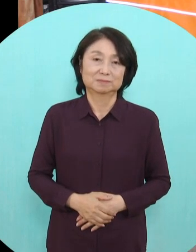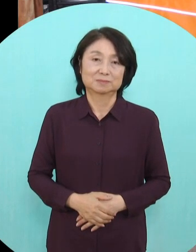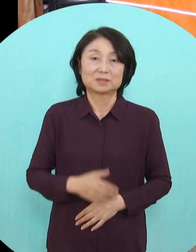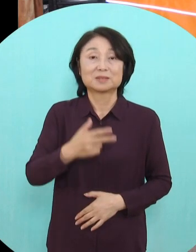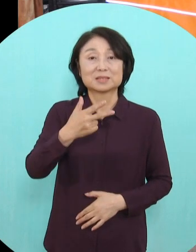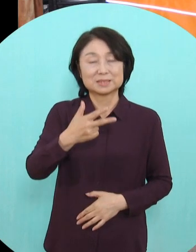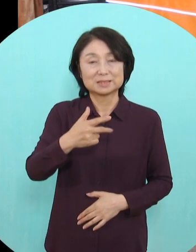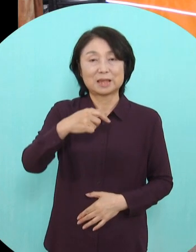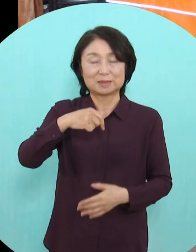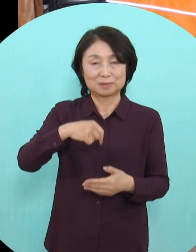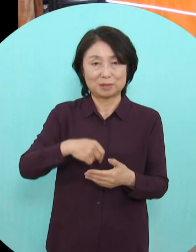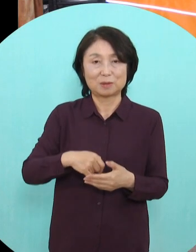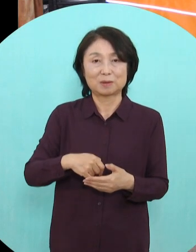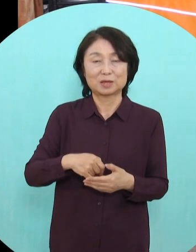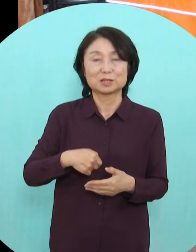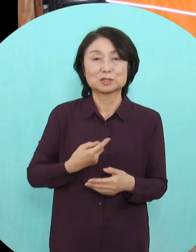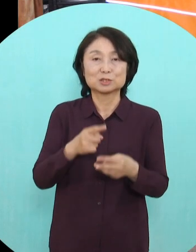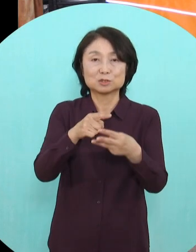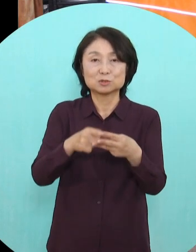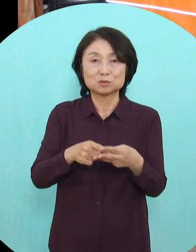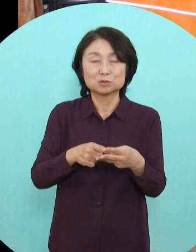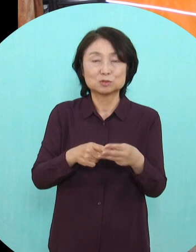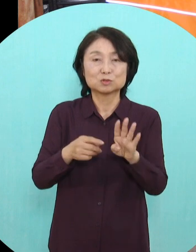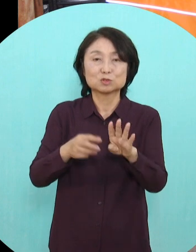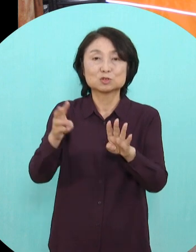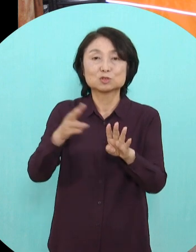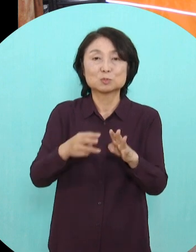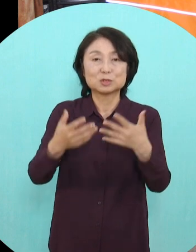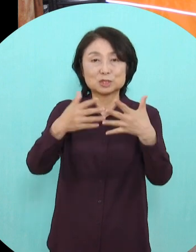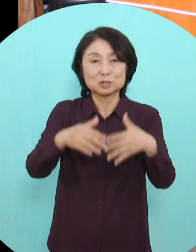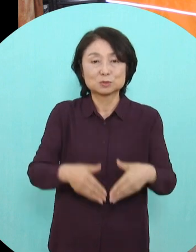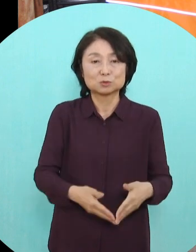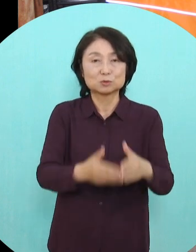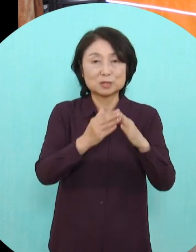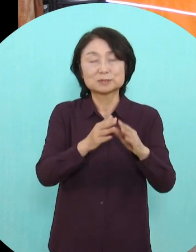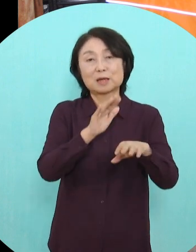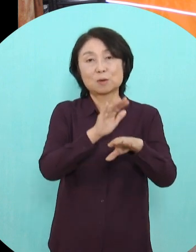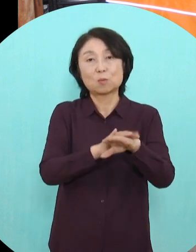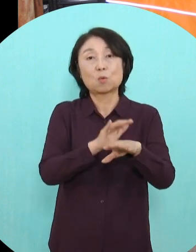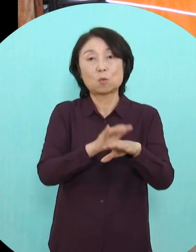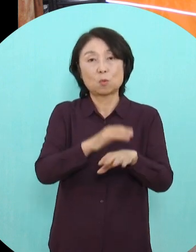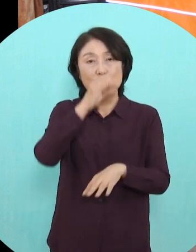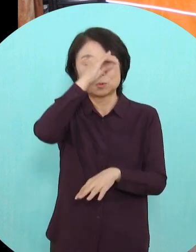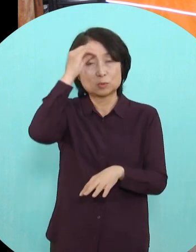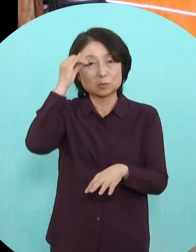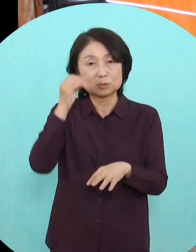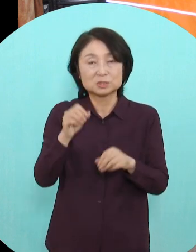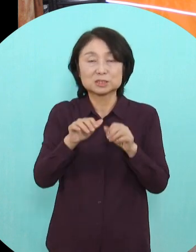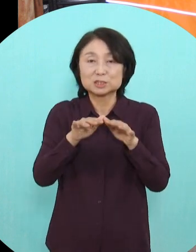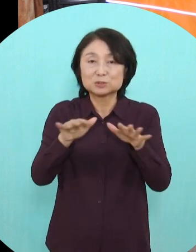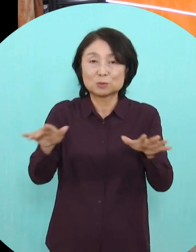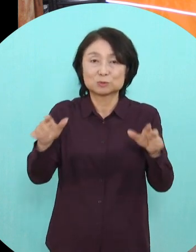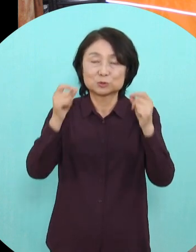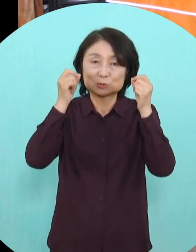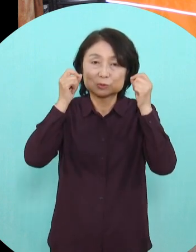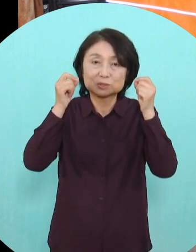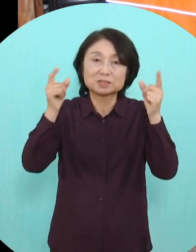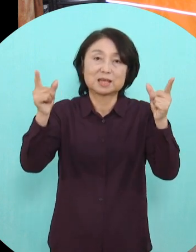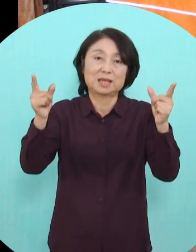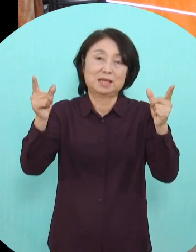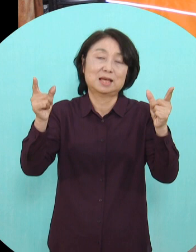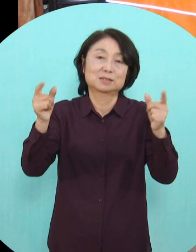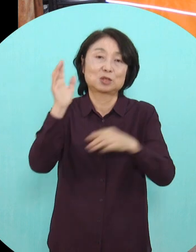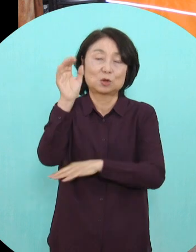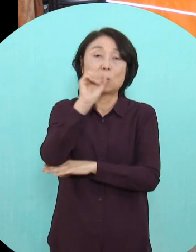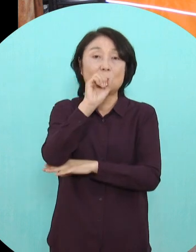山口市では自主防災組織の設立方法や防災知識の普及・啓発のための防災